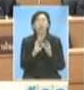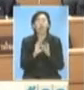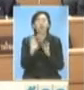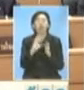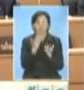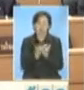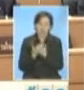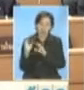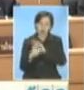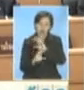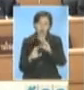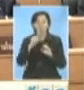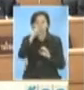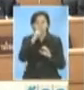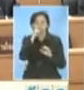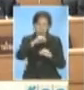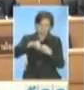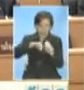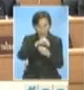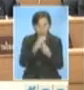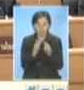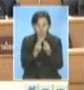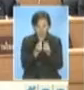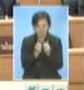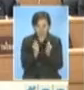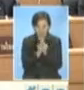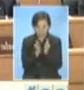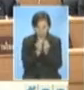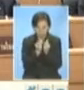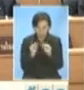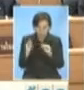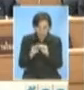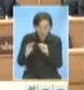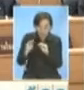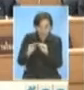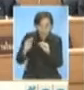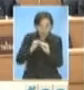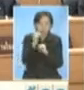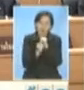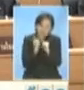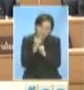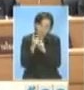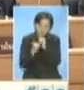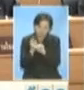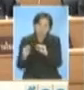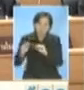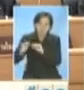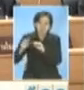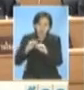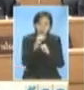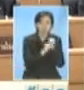ขการลงทุนของประเทศไทยมากขึ้นทุกปีมากขึ้นกว่าปีที่แล้วด้วยผมเรียน